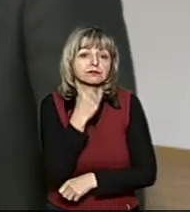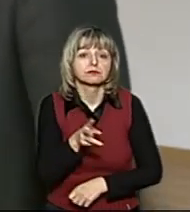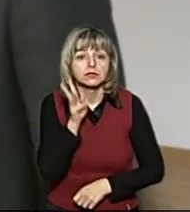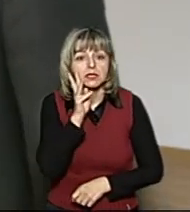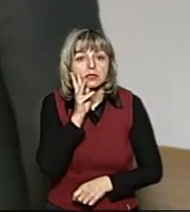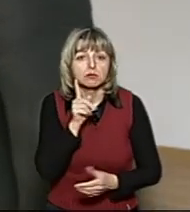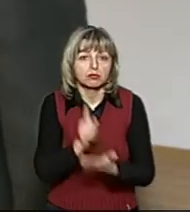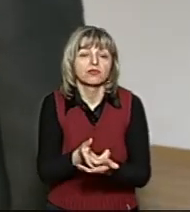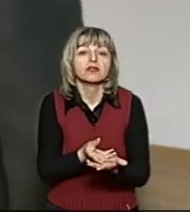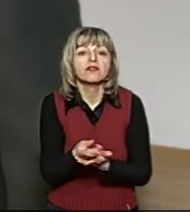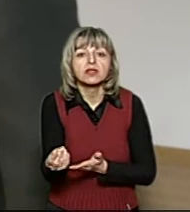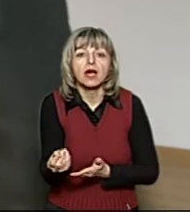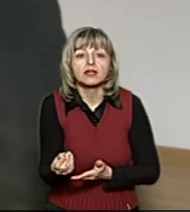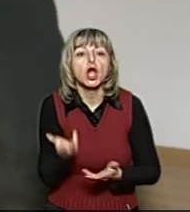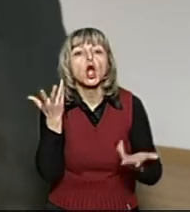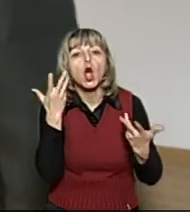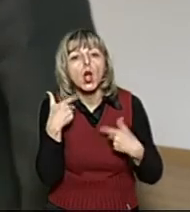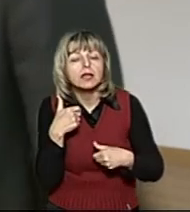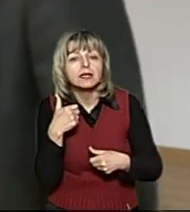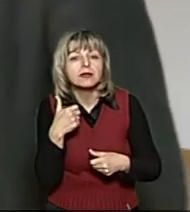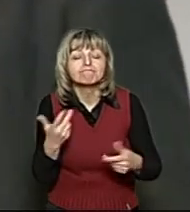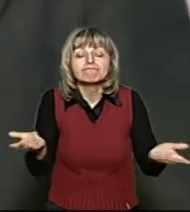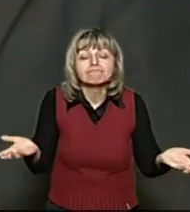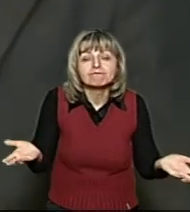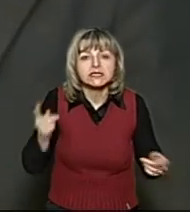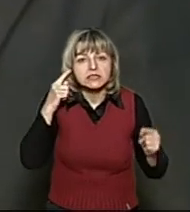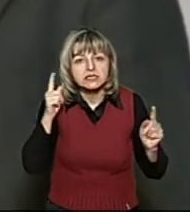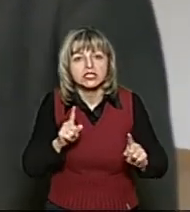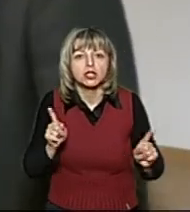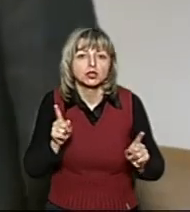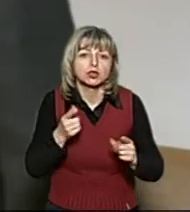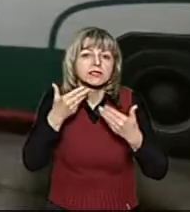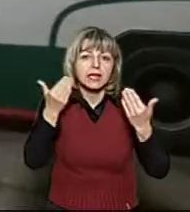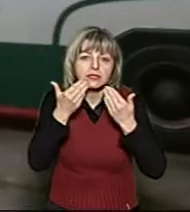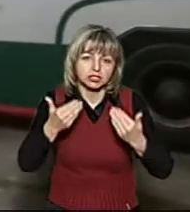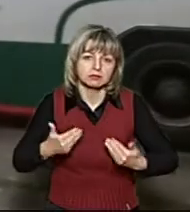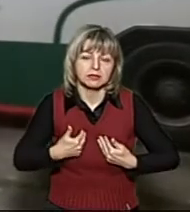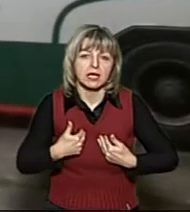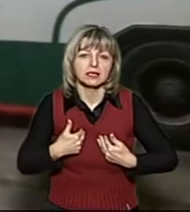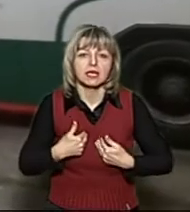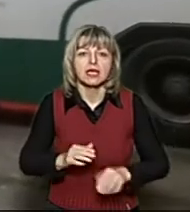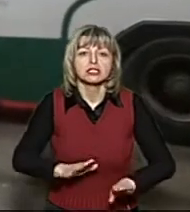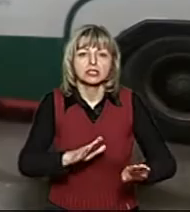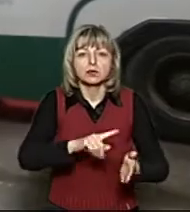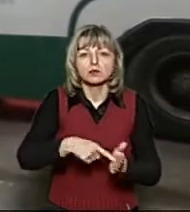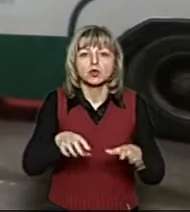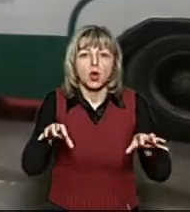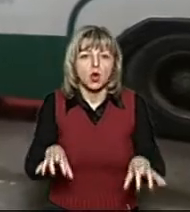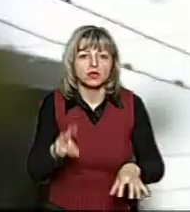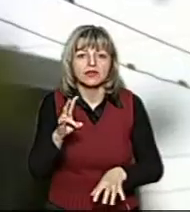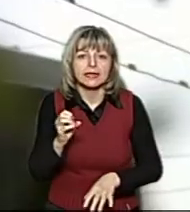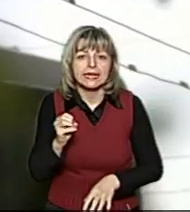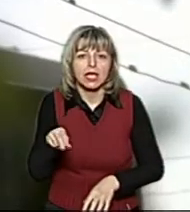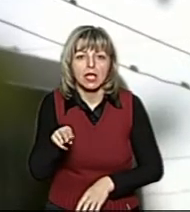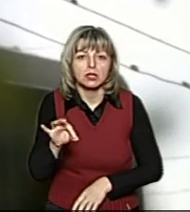зарплату маємо віддати. Коли? Ну, ви знаєте, щось полегше запитайте. Заступник міського голови Григорій